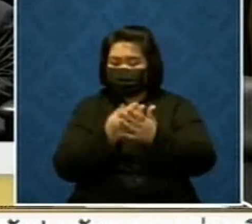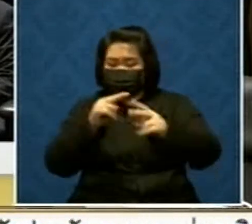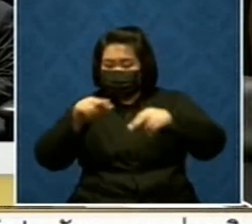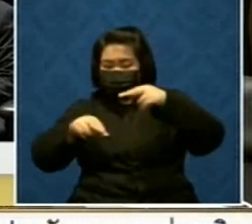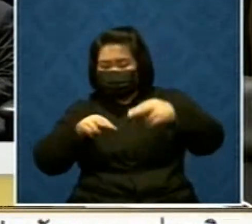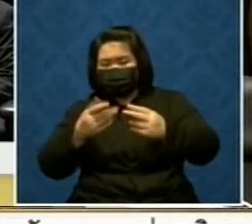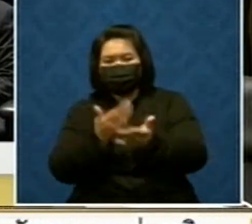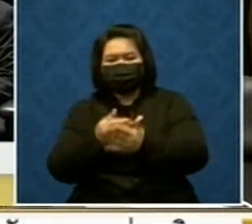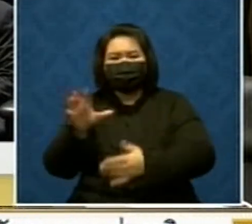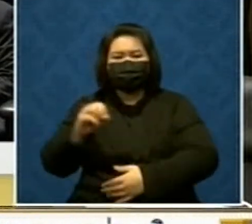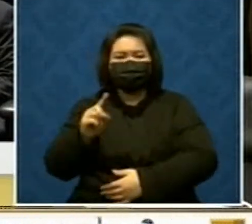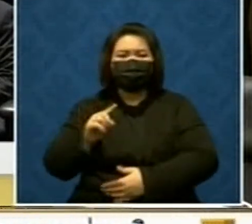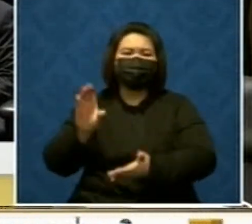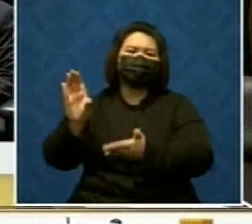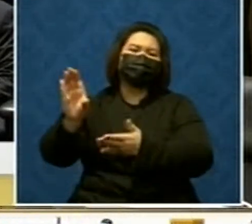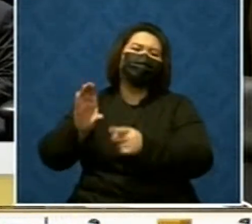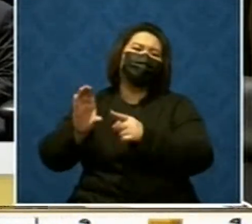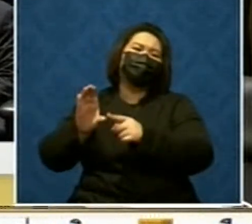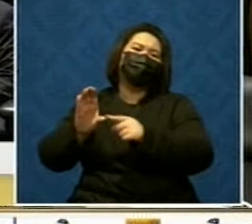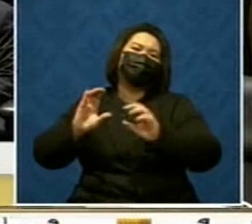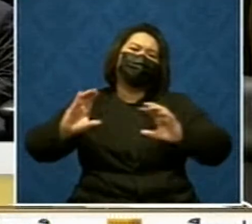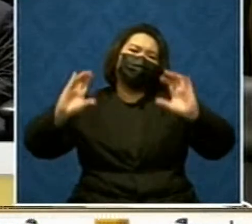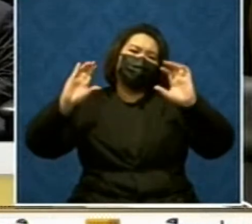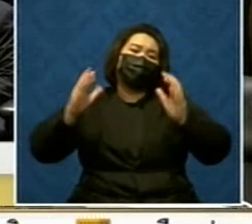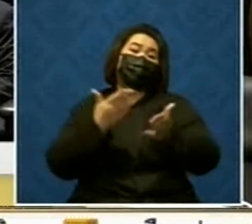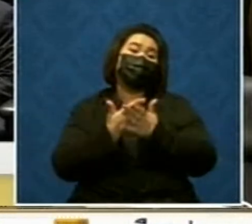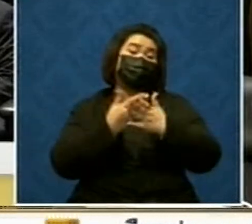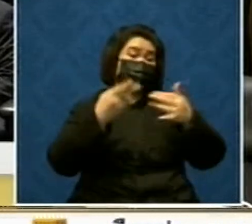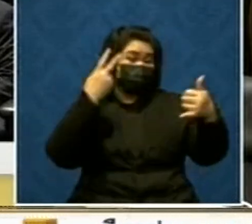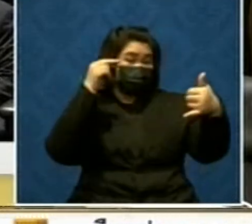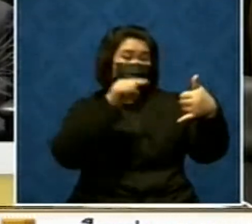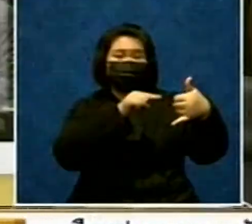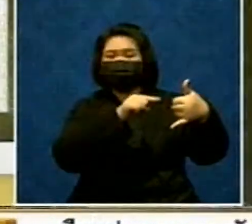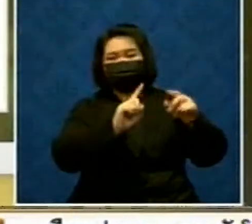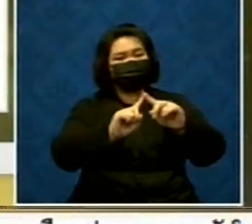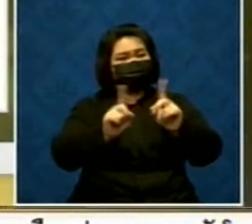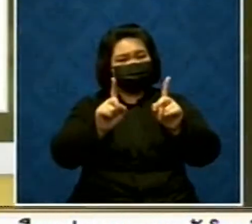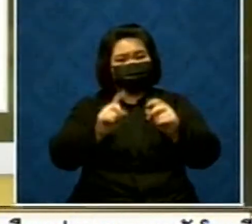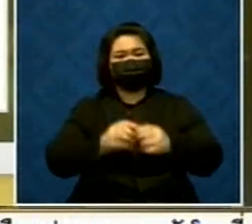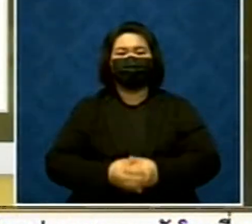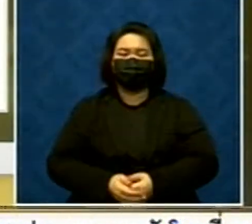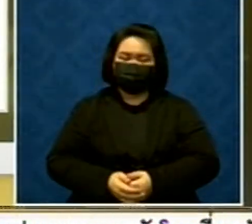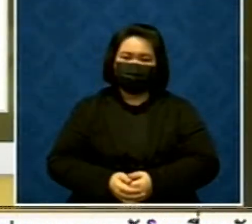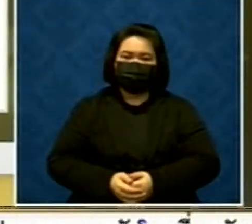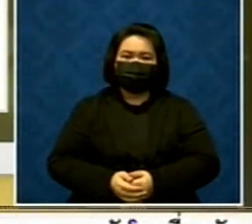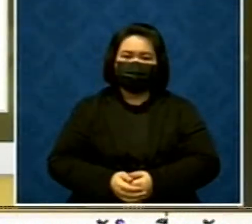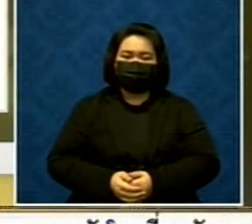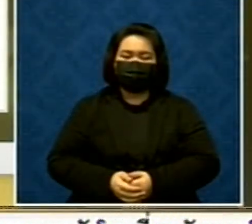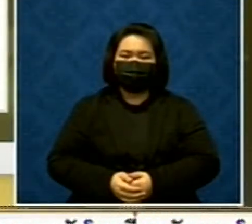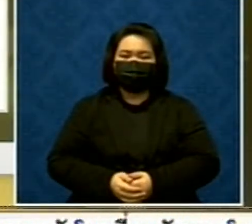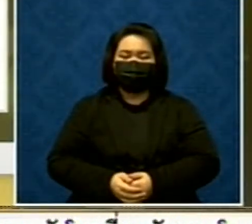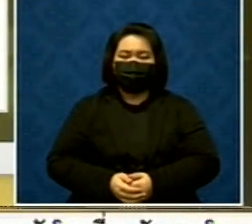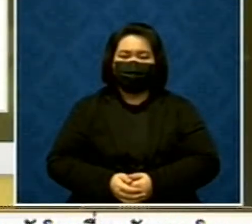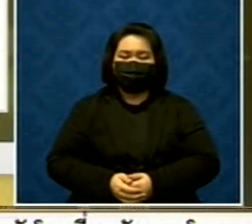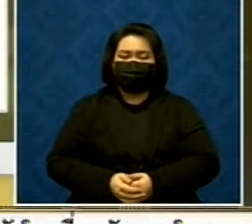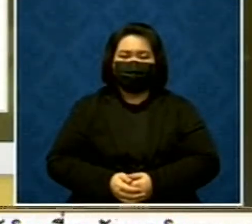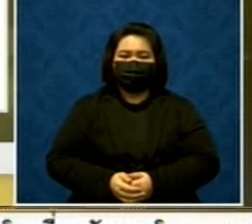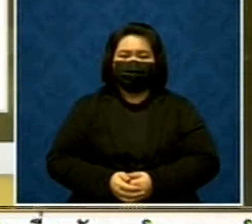งทั้งนั้นไม่ใช่เงินพลเอกประยุทธ์เรื่องนี้ขอเรียนว่า